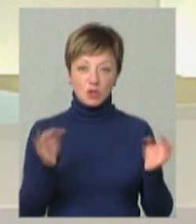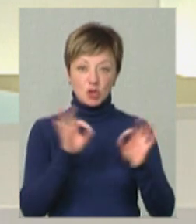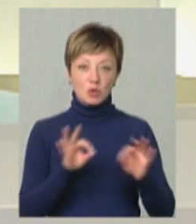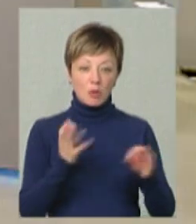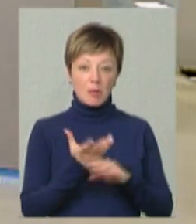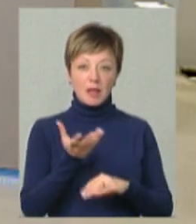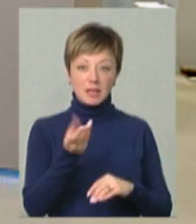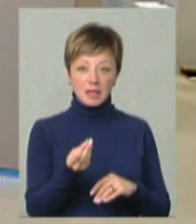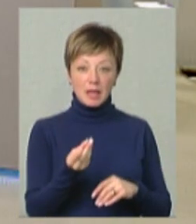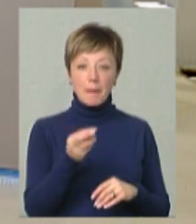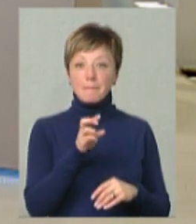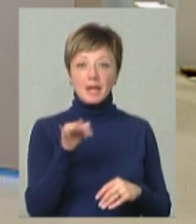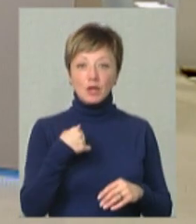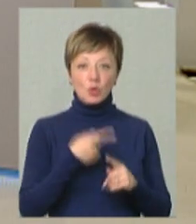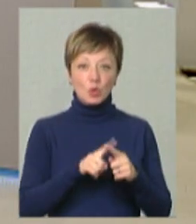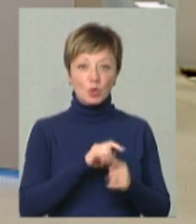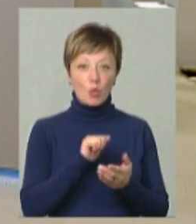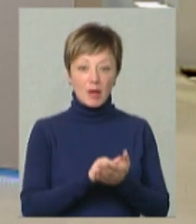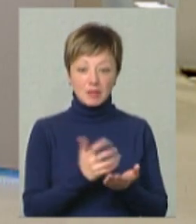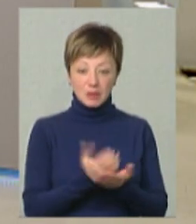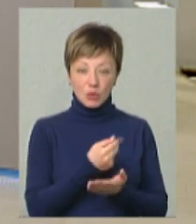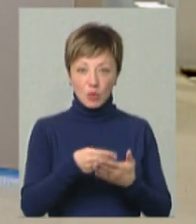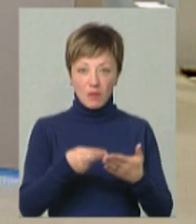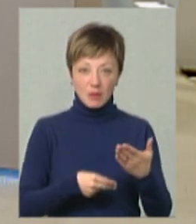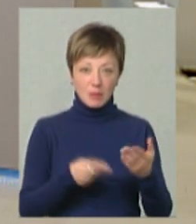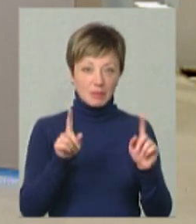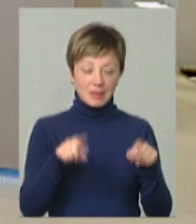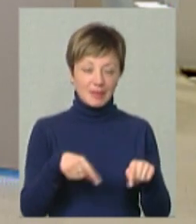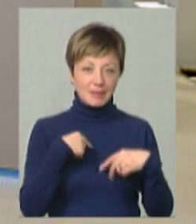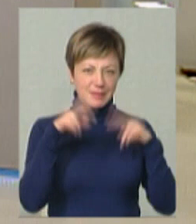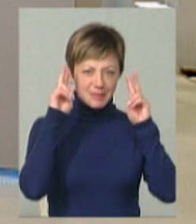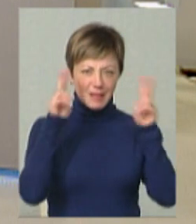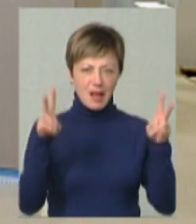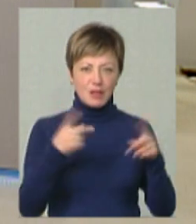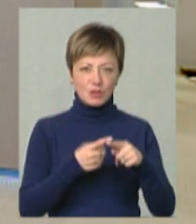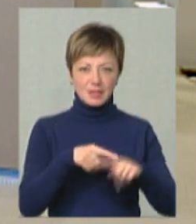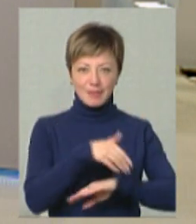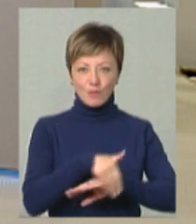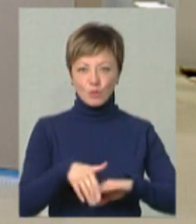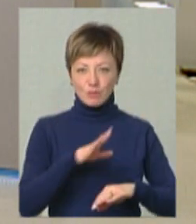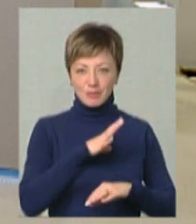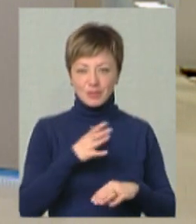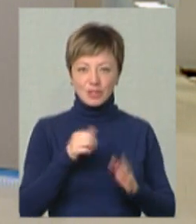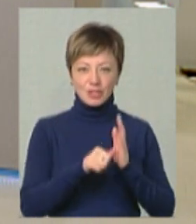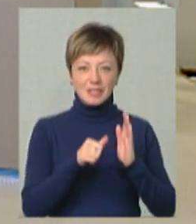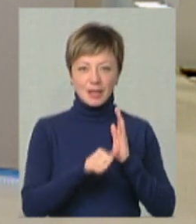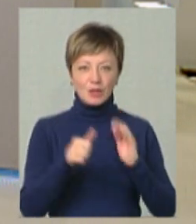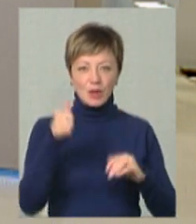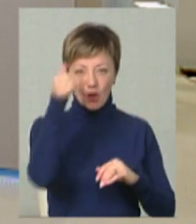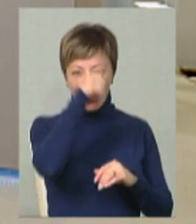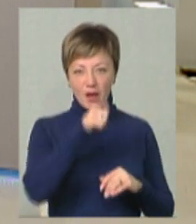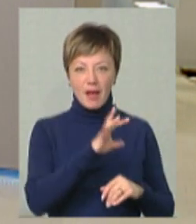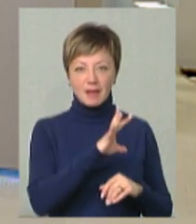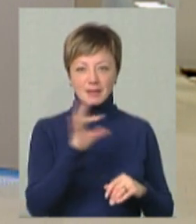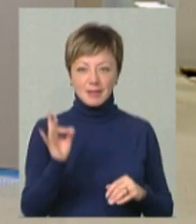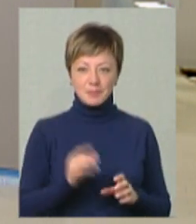нічого змінювати, платити. І якби не той папірець якийсь, якась довідка, то навіть і зовсім би забула про ті 60 років СРСР.